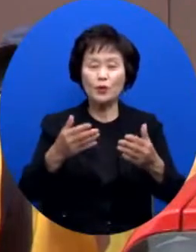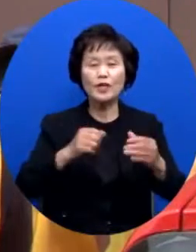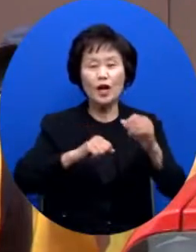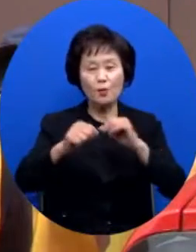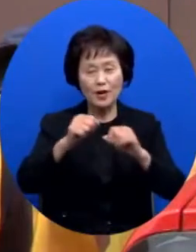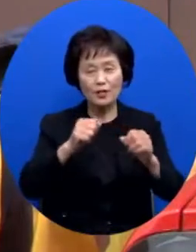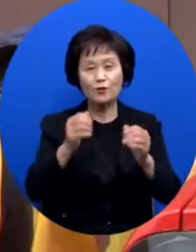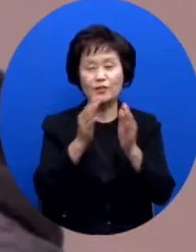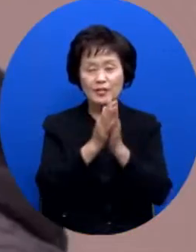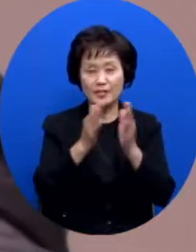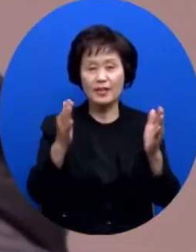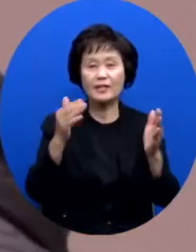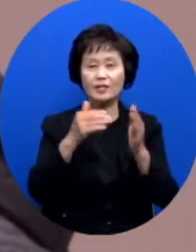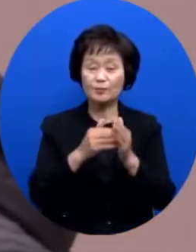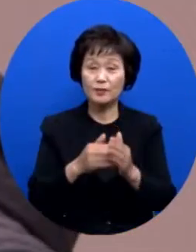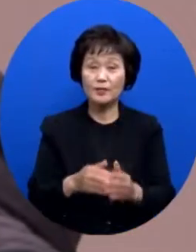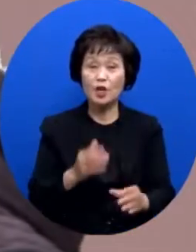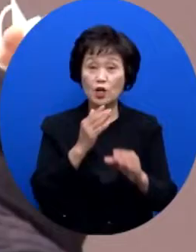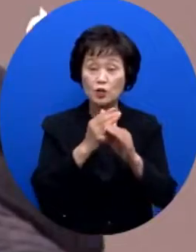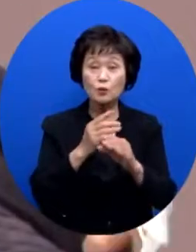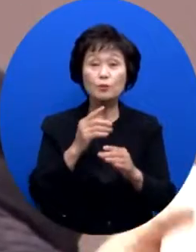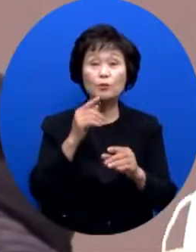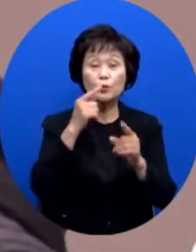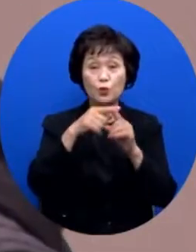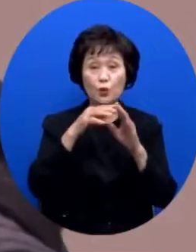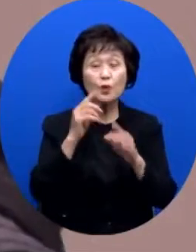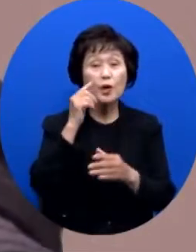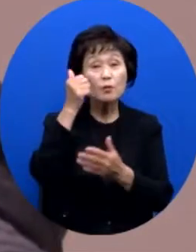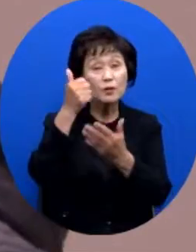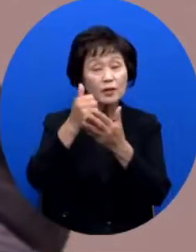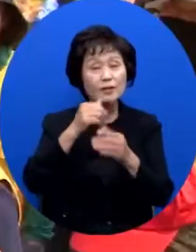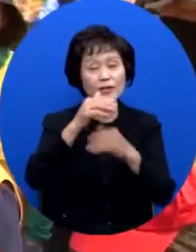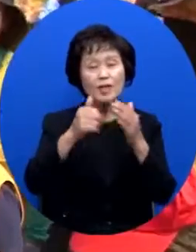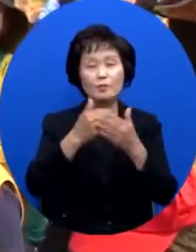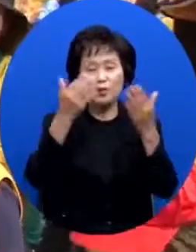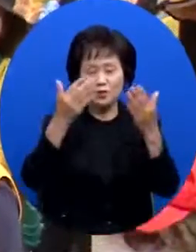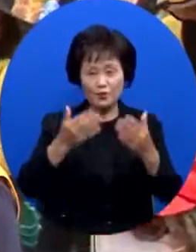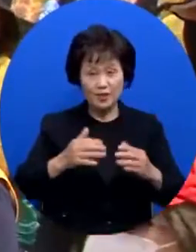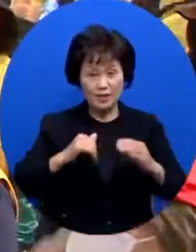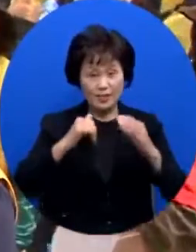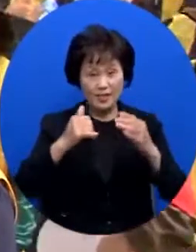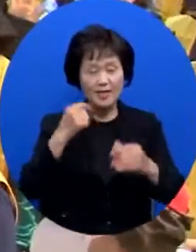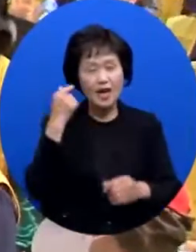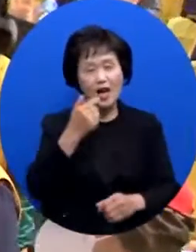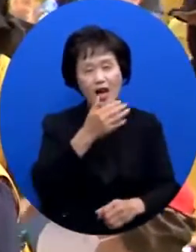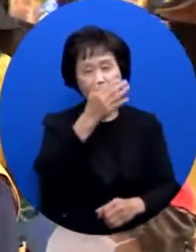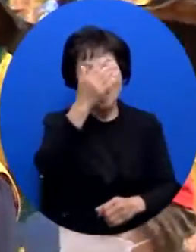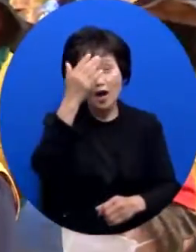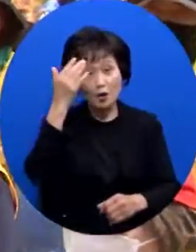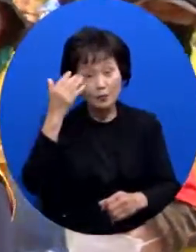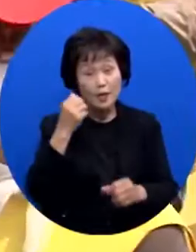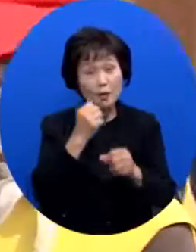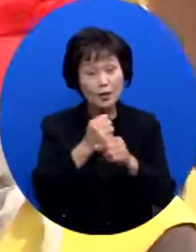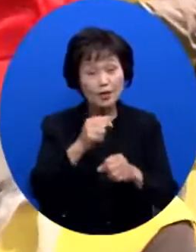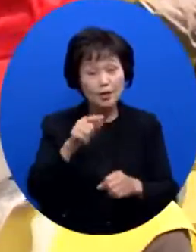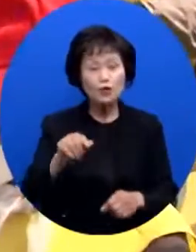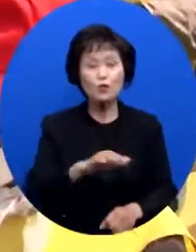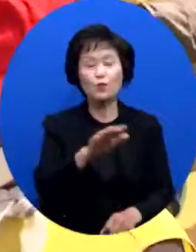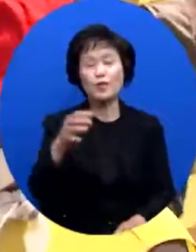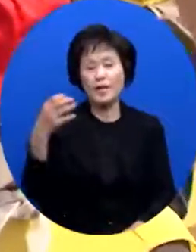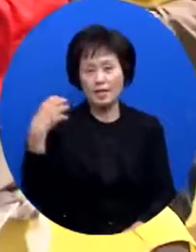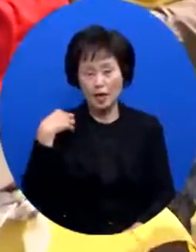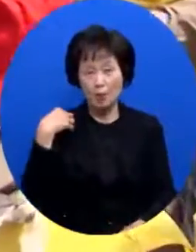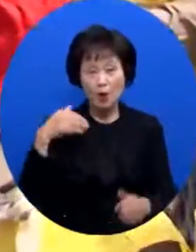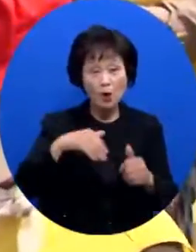앞선 예배에서 원주 중부교회 김미열 목사는 하나님이 주신 세상을 아름답게 가꾸는 게 우리의 사명이라며